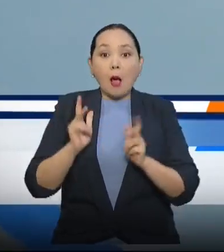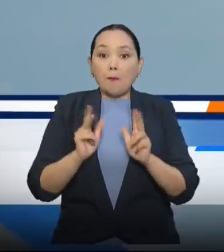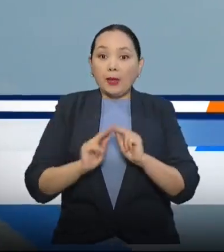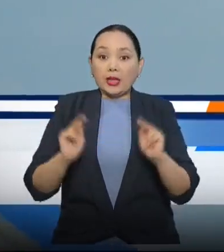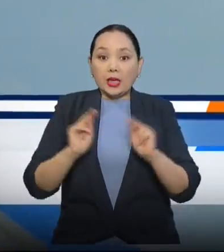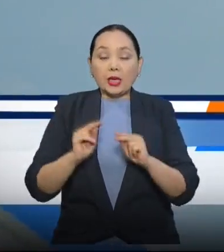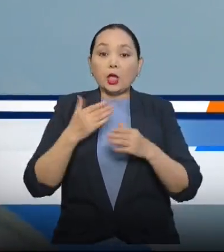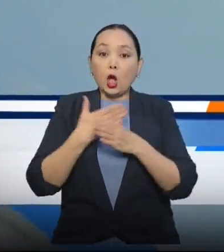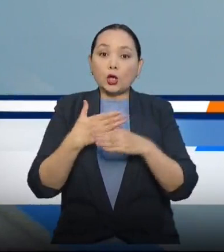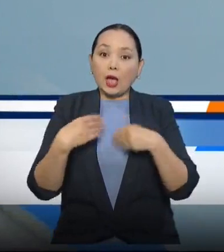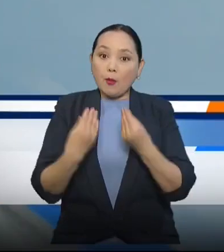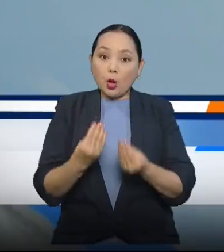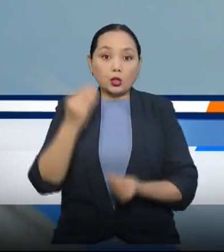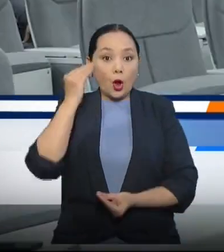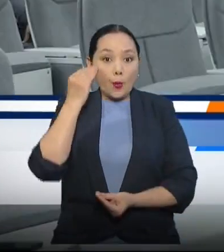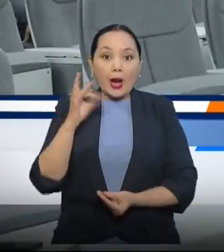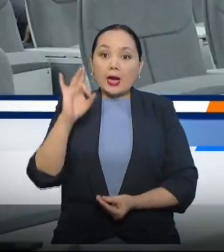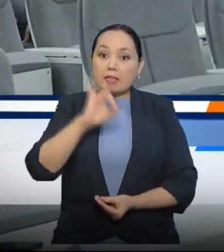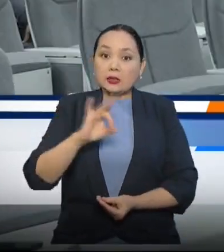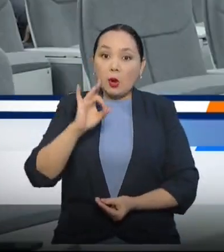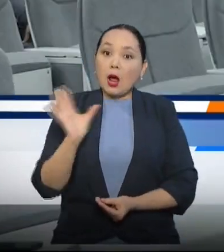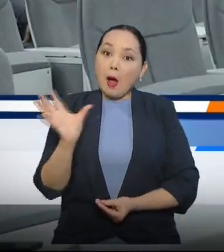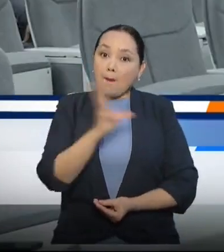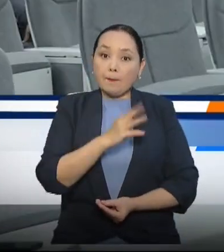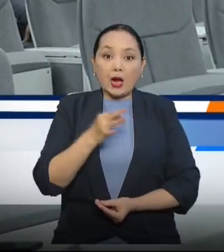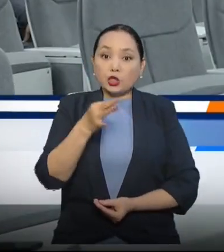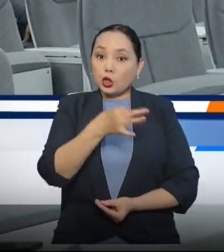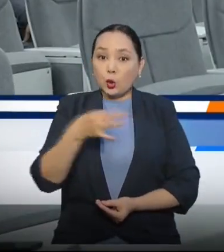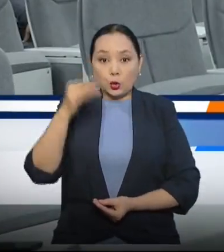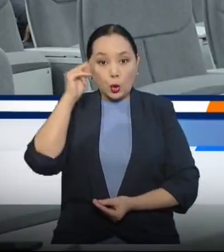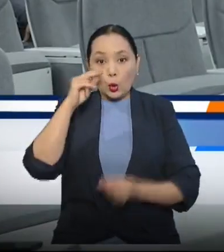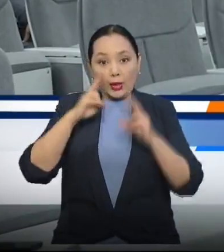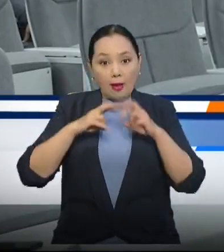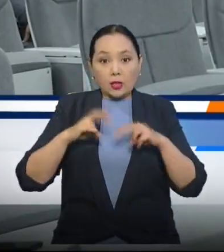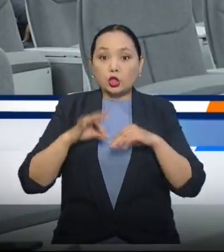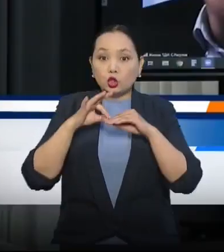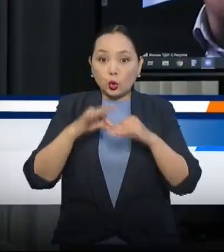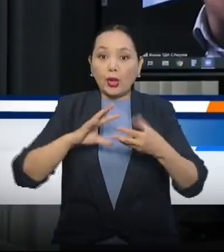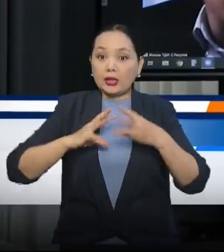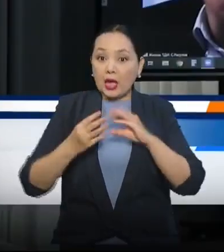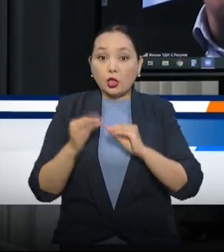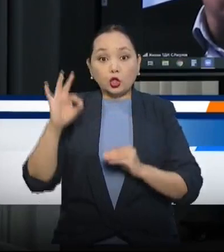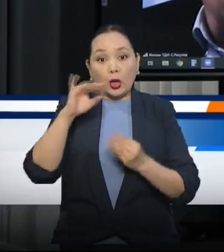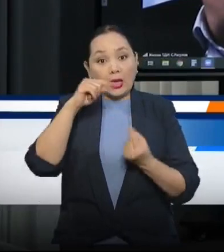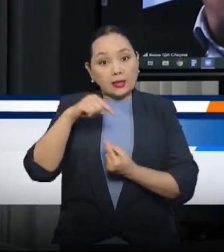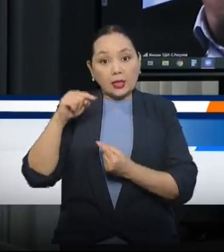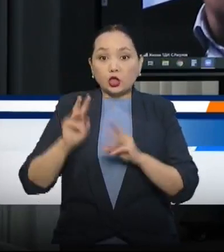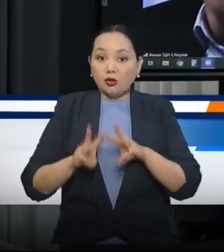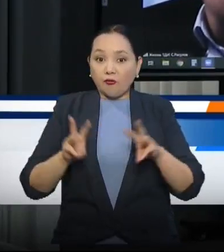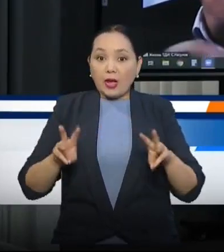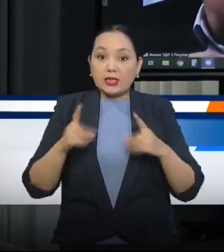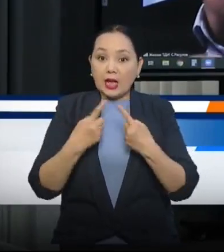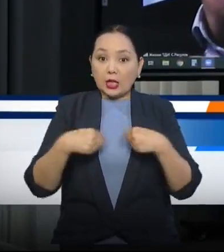amaliy uslubiy yordam ko'rsatish maqsadida respublikamizning barcha hududlarida o'rganishlar olib borgan. O'rganish natijalari bo'yicha tegishli vazirlik va